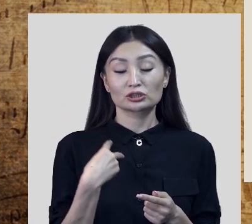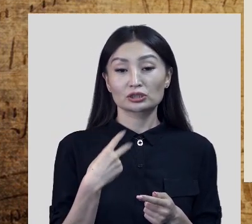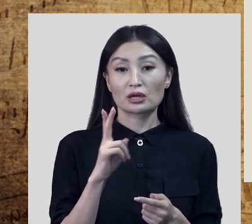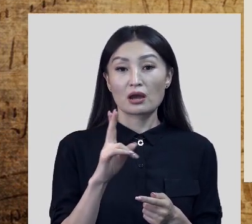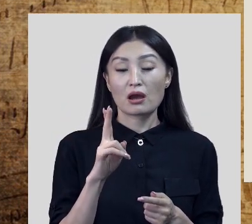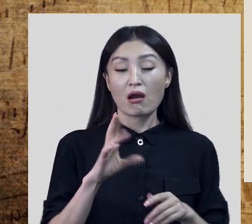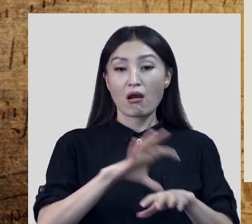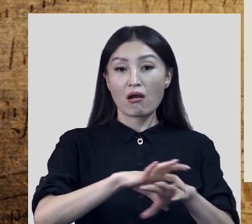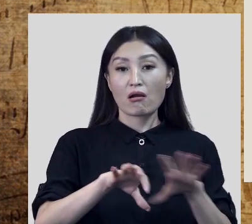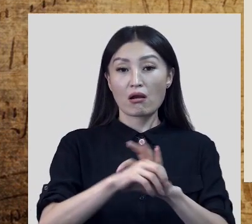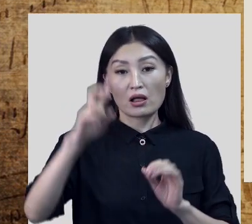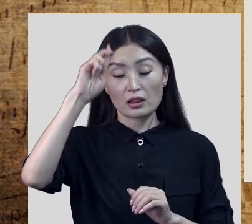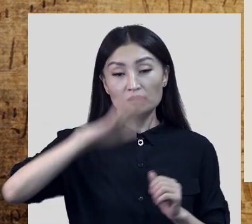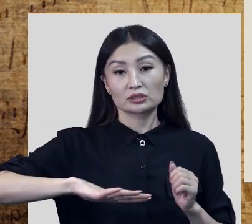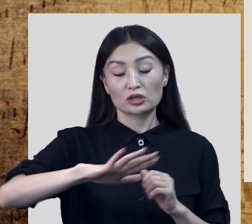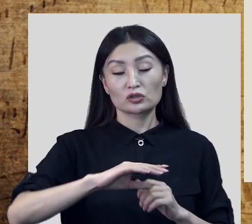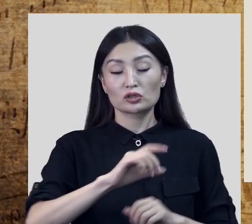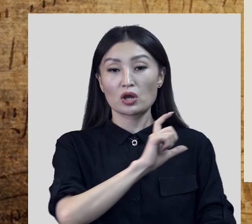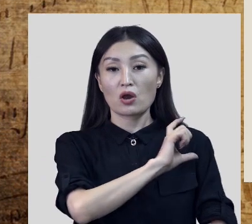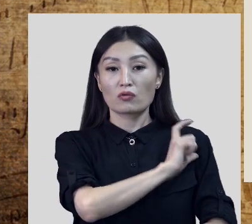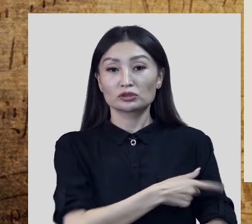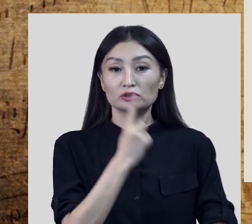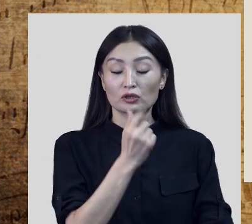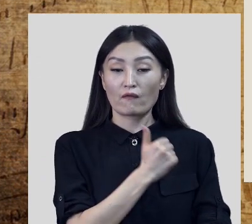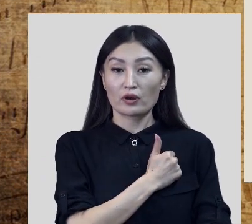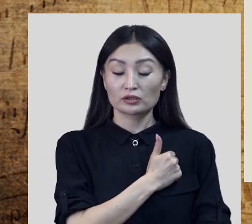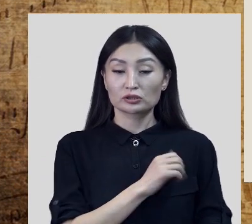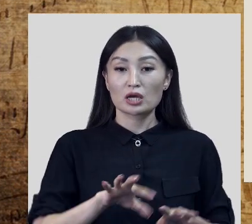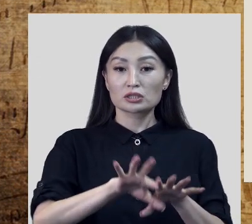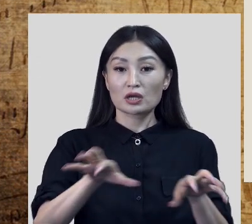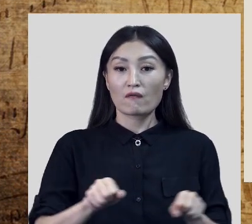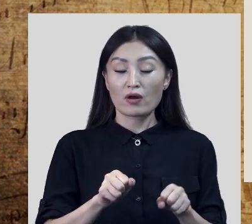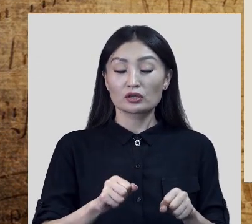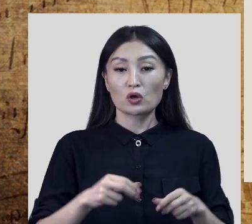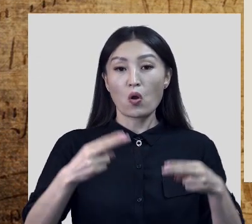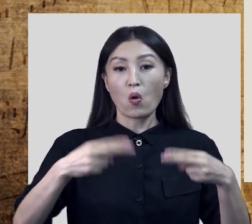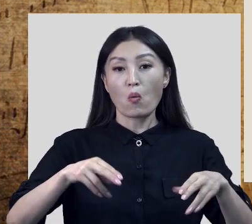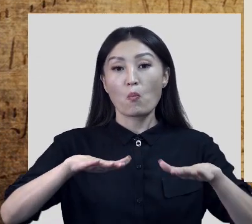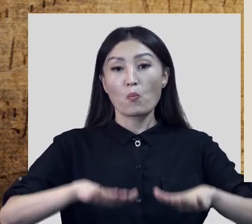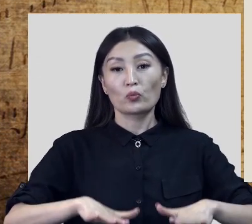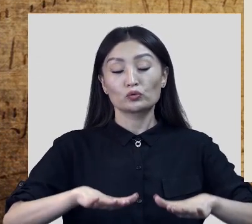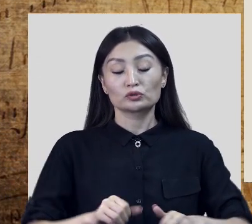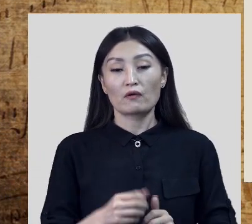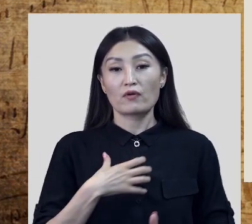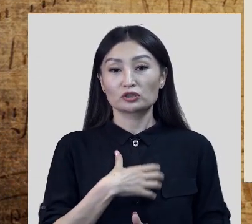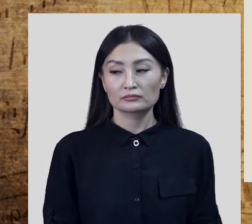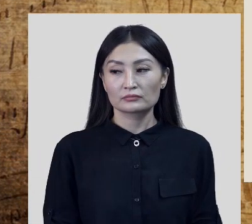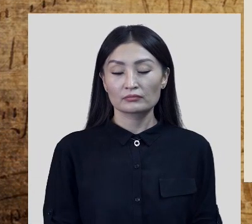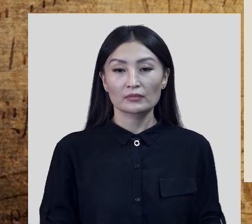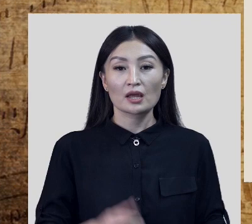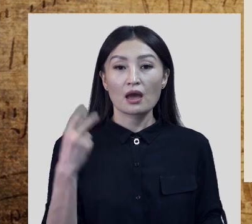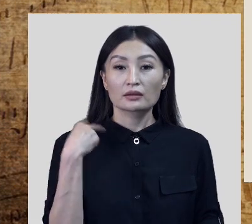предавались создание мощных военно-морских баз захвату опорных пунктов стратегически важнейших точках планеты